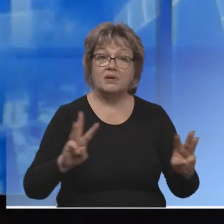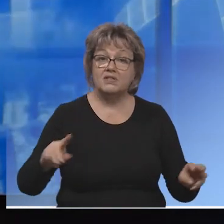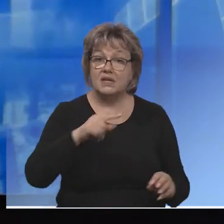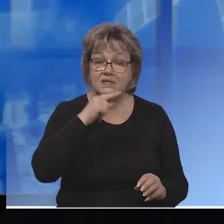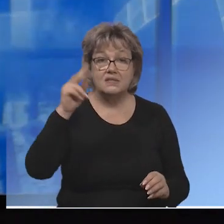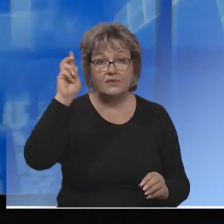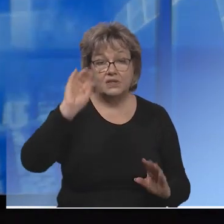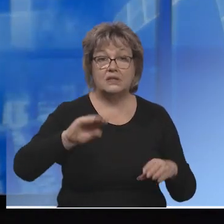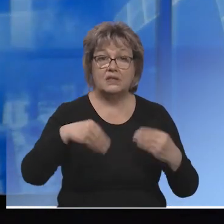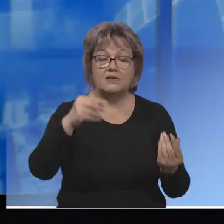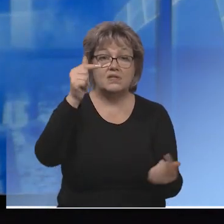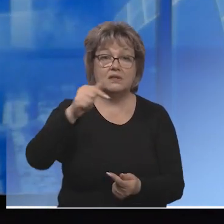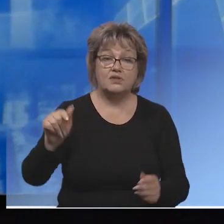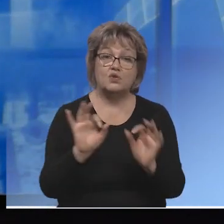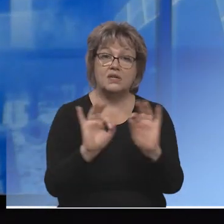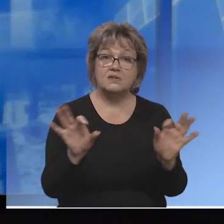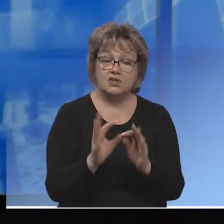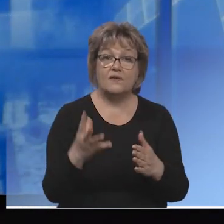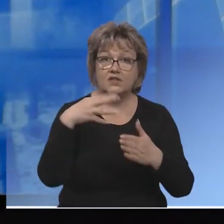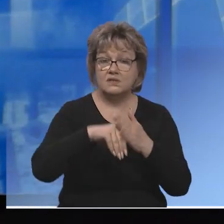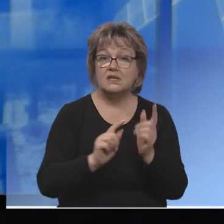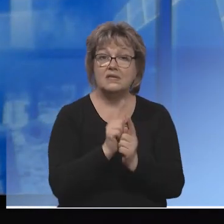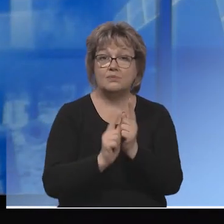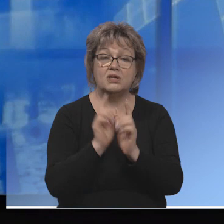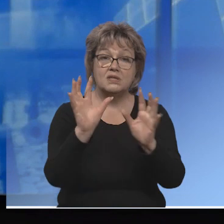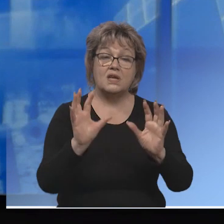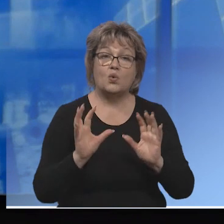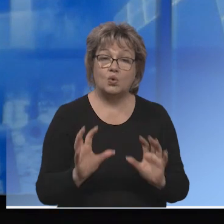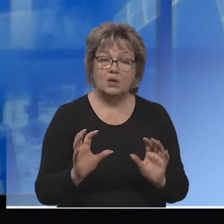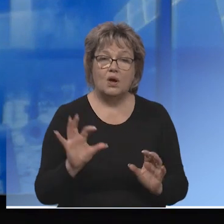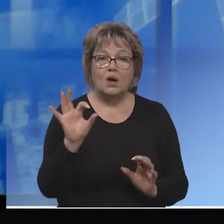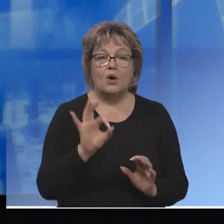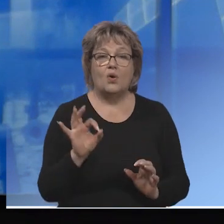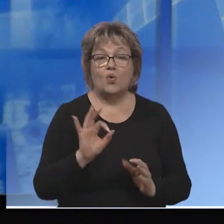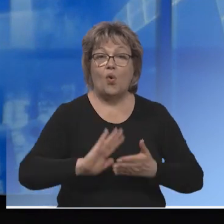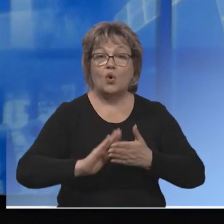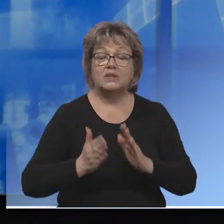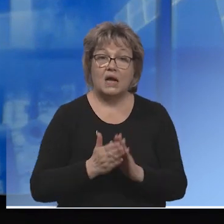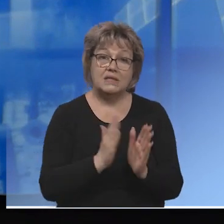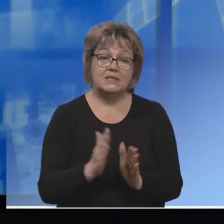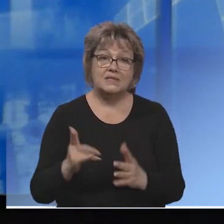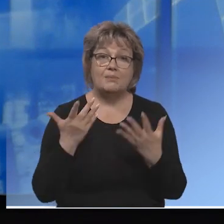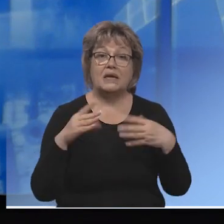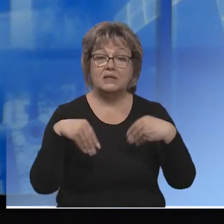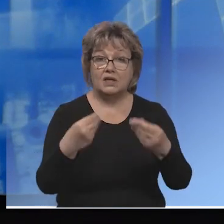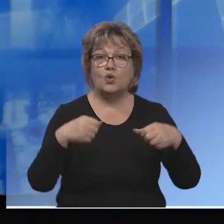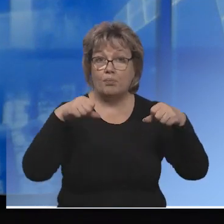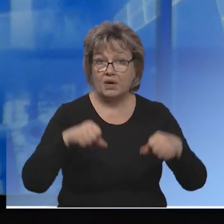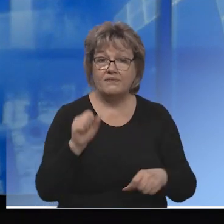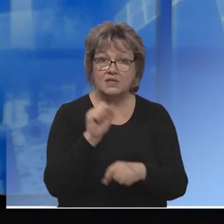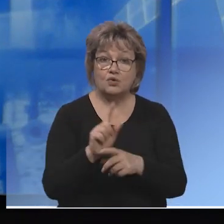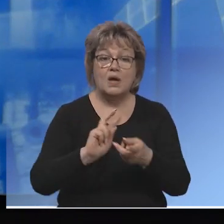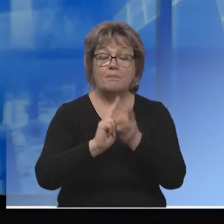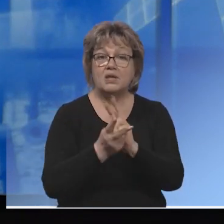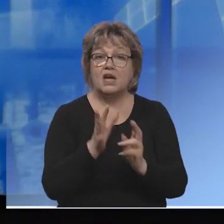правительство Российской Федерации дали соответствующие разъяснения, внесены изменения в закон о контрактной системе, где дано право